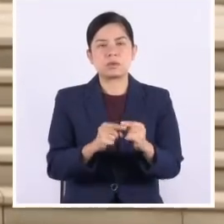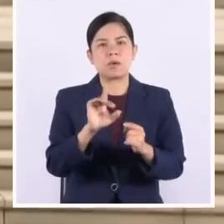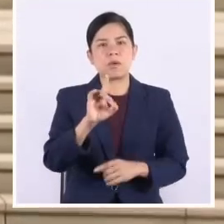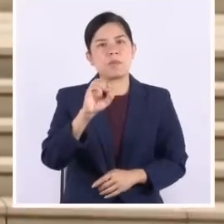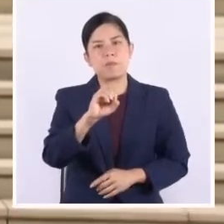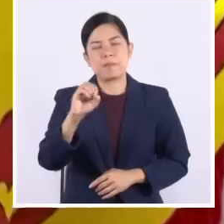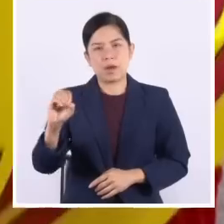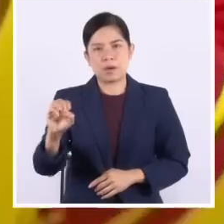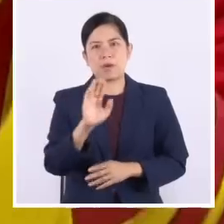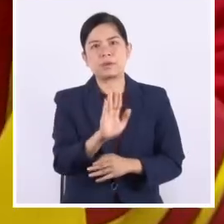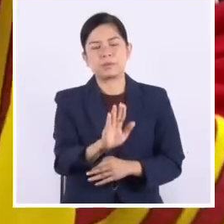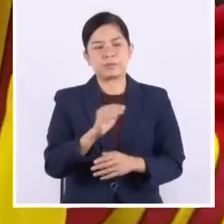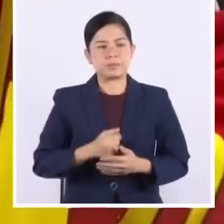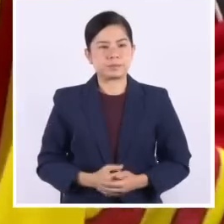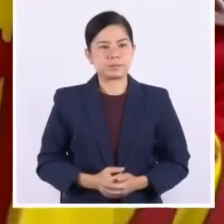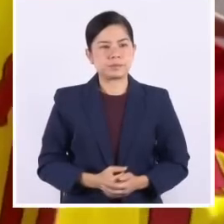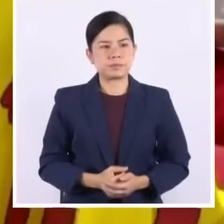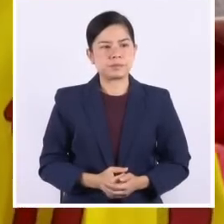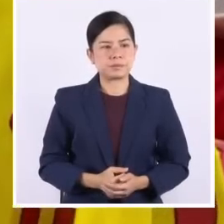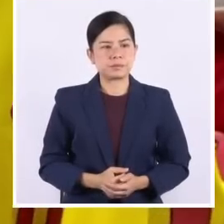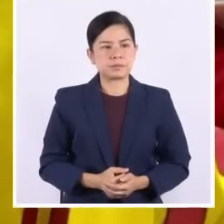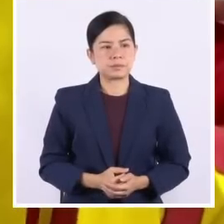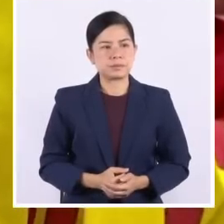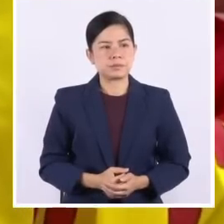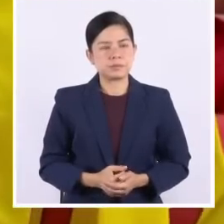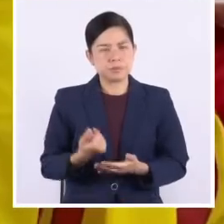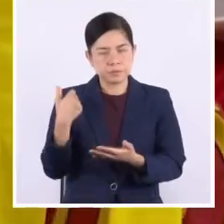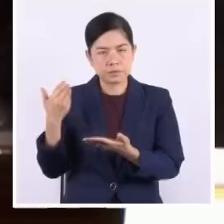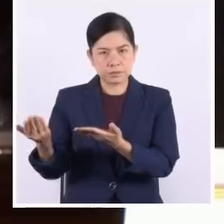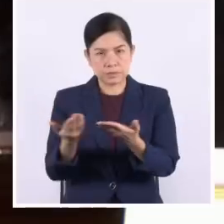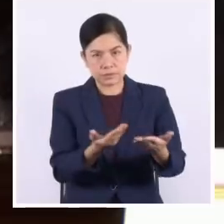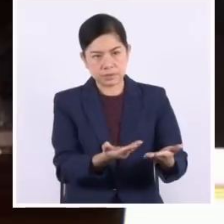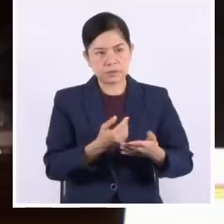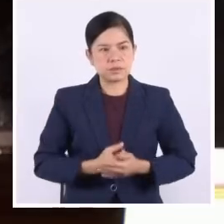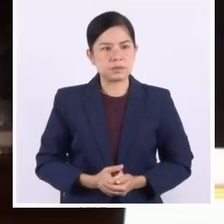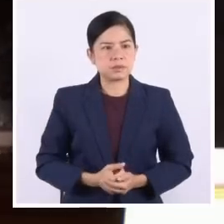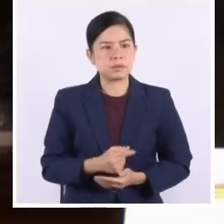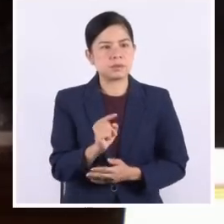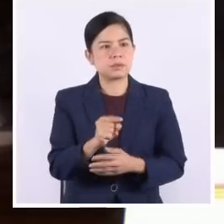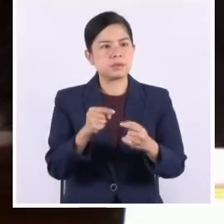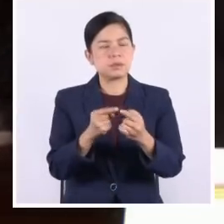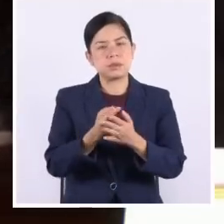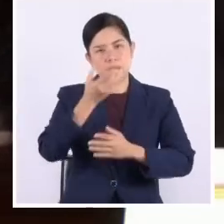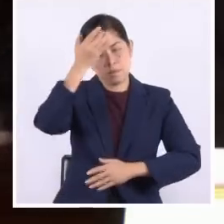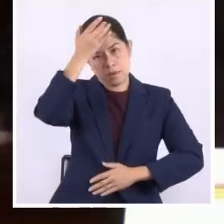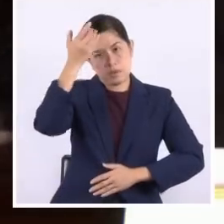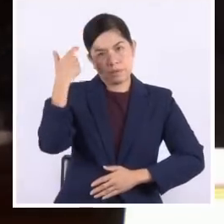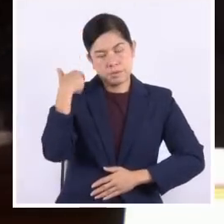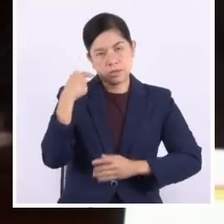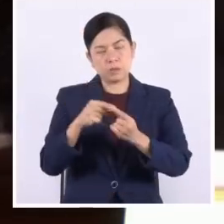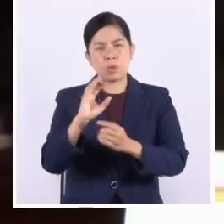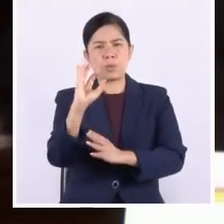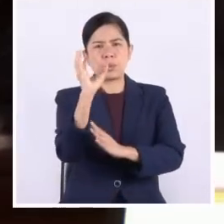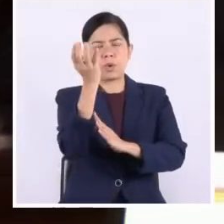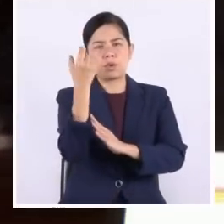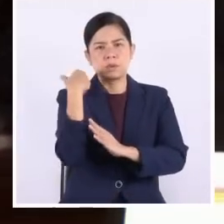ก็เป็นพิธีส่วนพระองค์พระราชพิธีนี้ก็มีการอัญเชิญพระมหามงกุฎอิมพีเรียลสเตทโอปลูกโลกที่เป็นสัญลักษณ์แห่ง